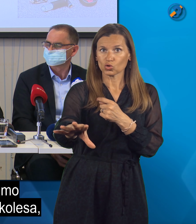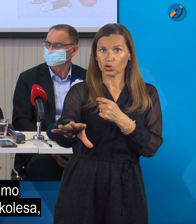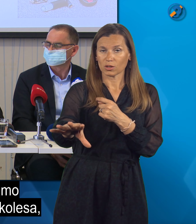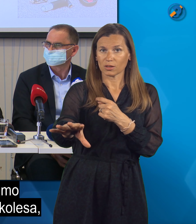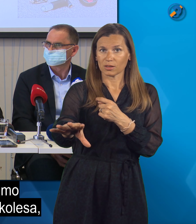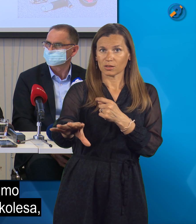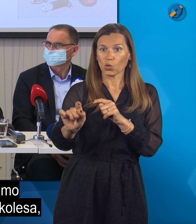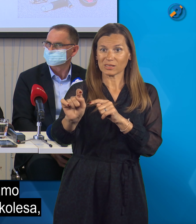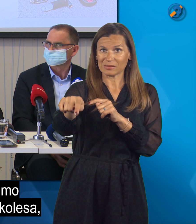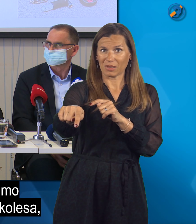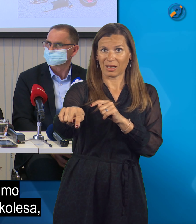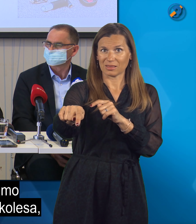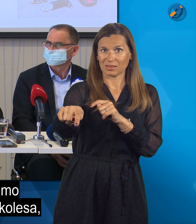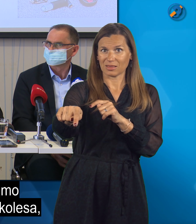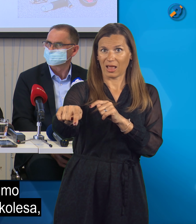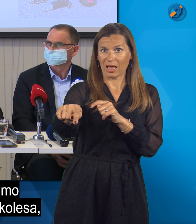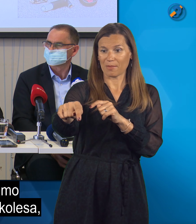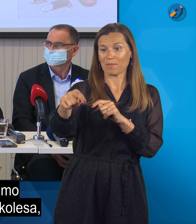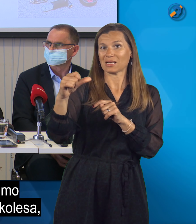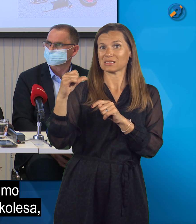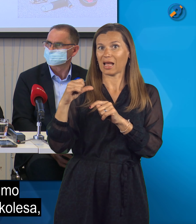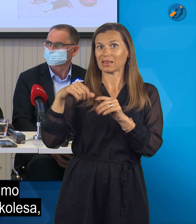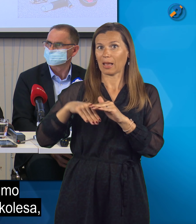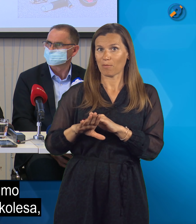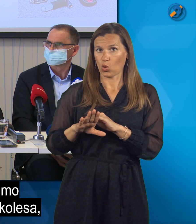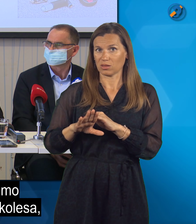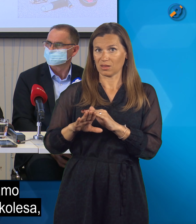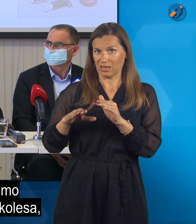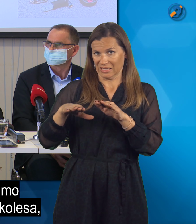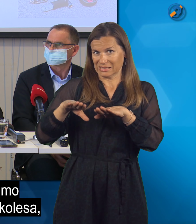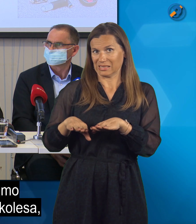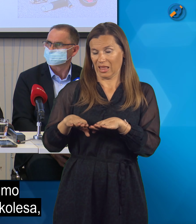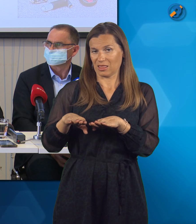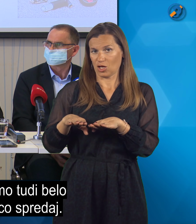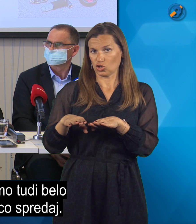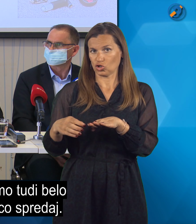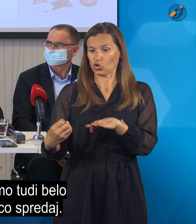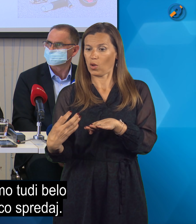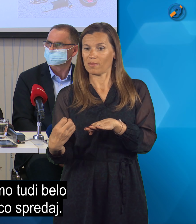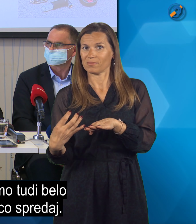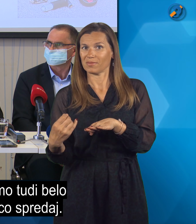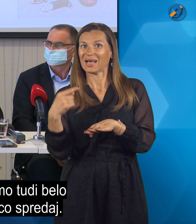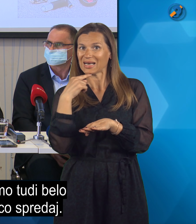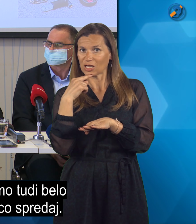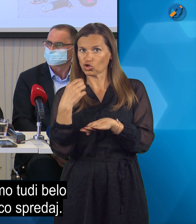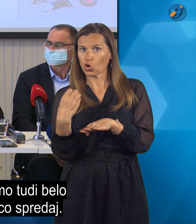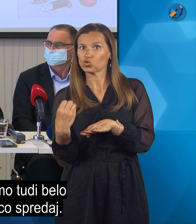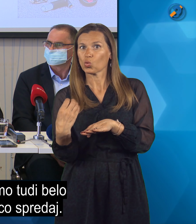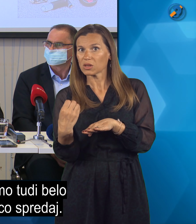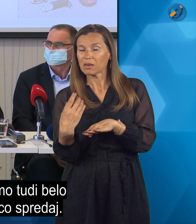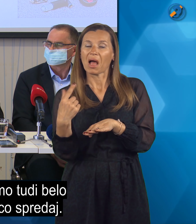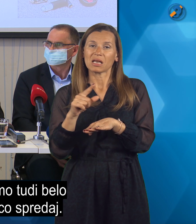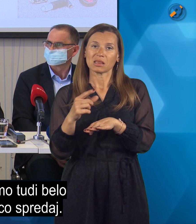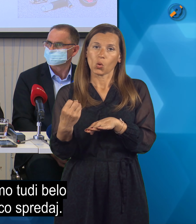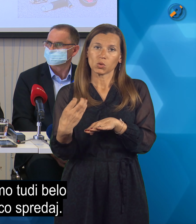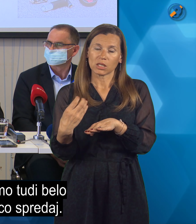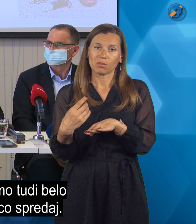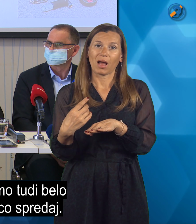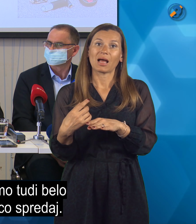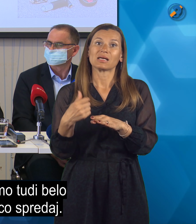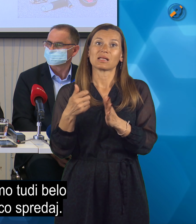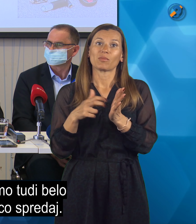jih damo se pravi pod sedež kolesa, to je rdeča luč, ki utripa ali pa ne utripa, ampak